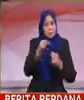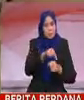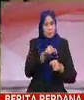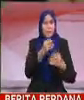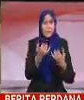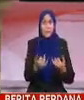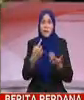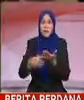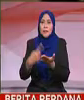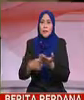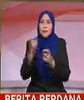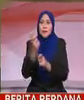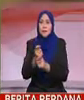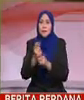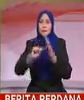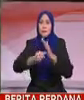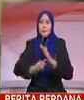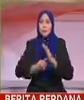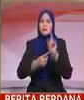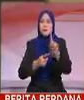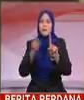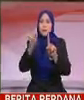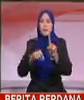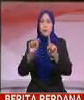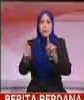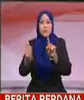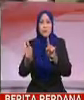perbicaraan cash ditetapkan Bermula